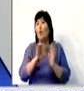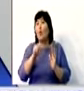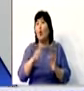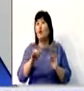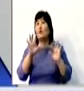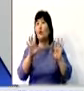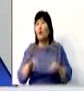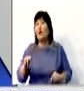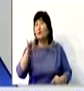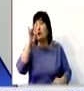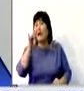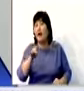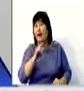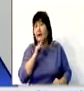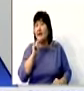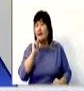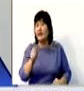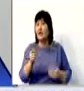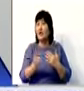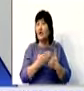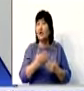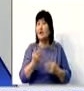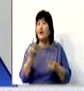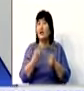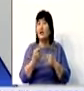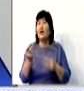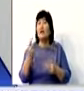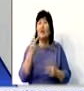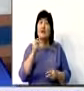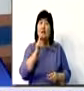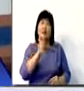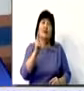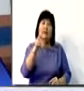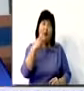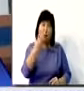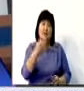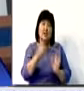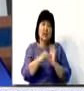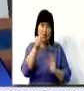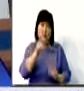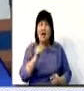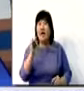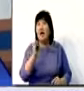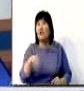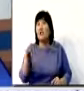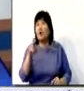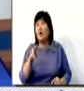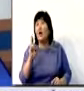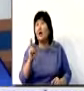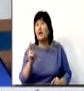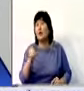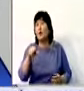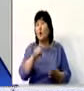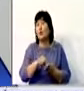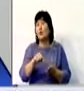республики казахстан назначить наказание виде лишения свободы сроком на 2 года и 6 месяцев ирисов дворянкой ольга речь по